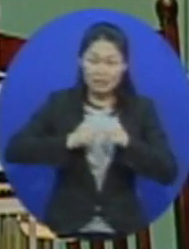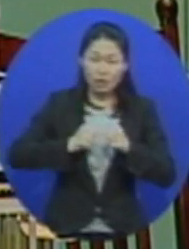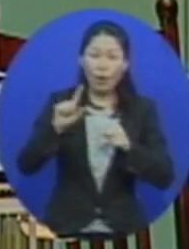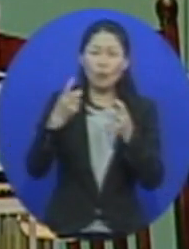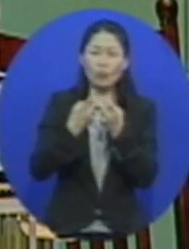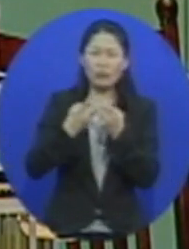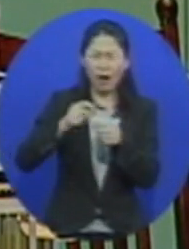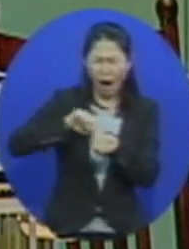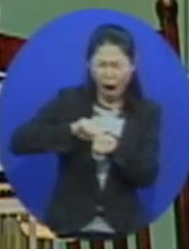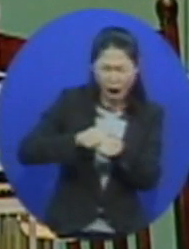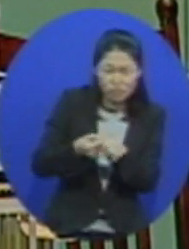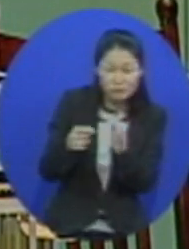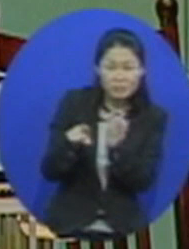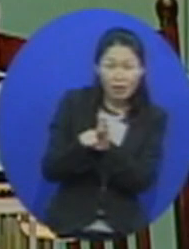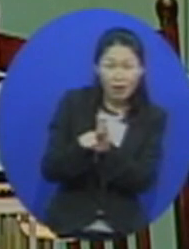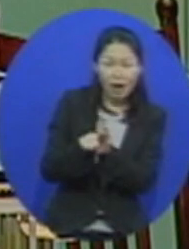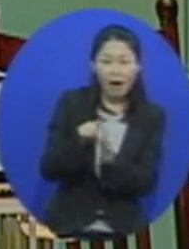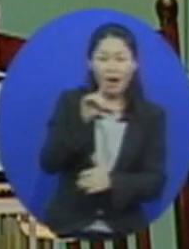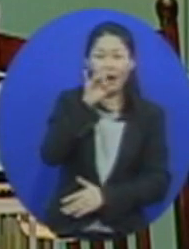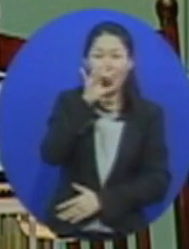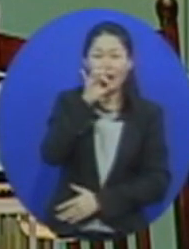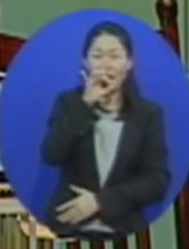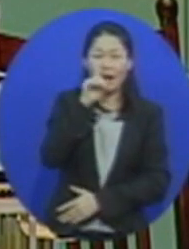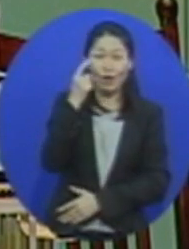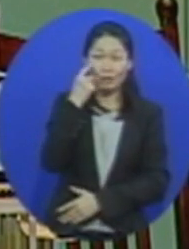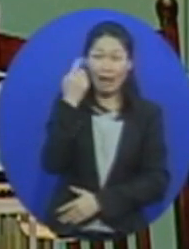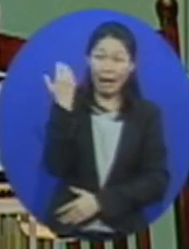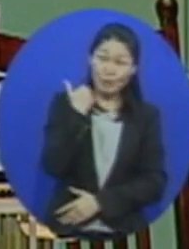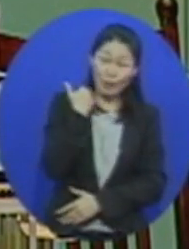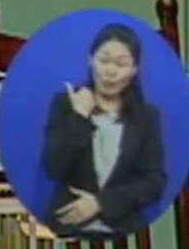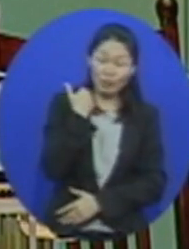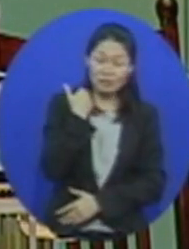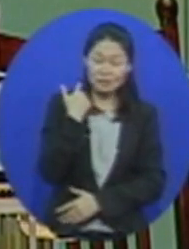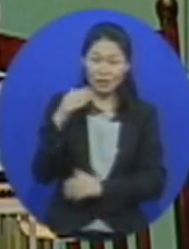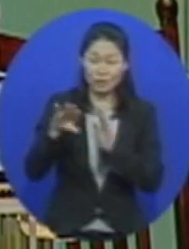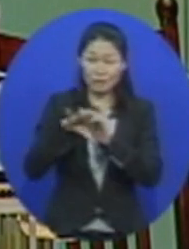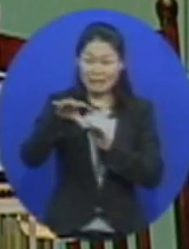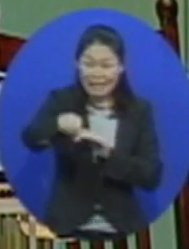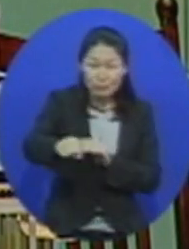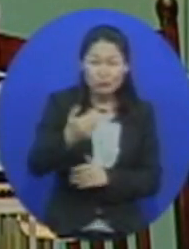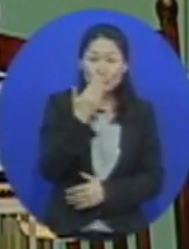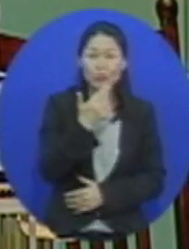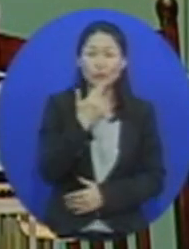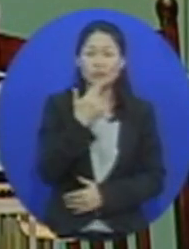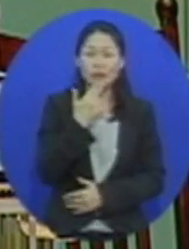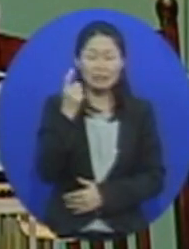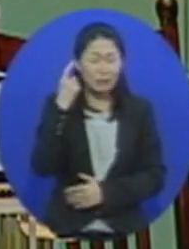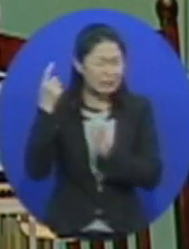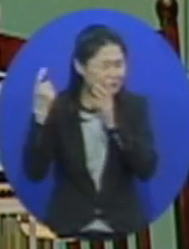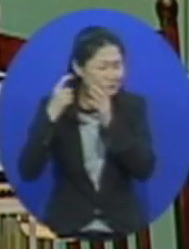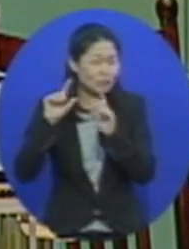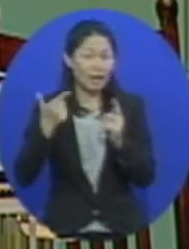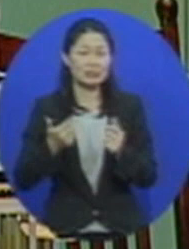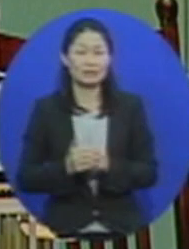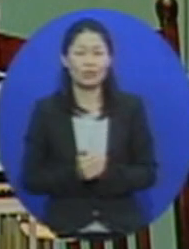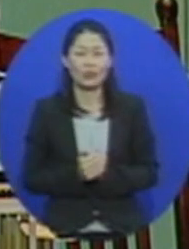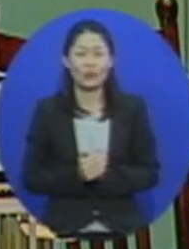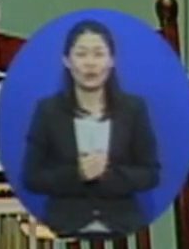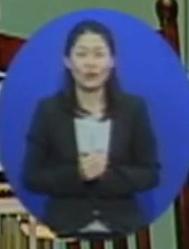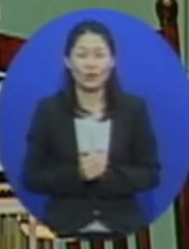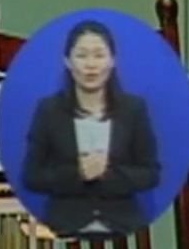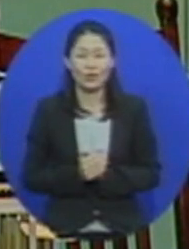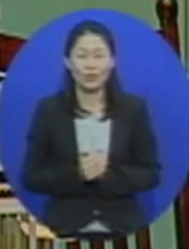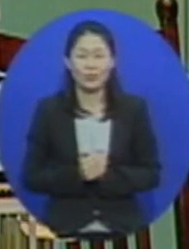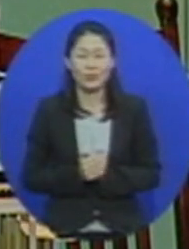그런 어거지로 믿을 수가 있어요 보이지도 않죠 손에 붙잡 이지도 않죠 귀에 들리지도 않죠